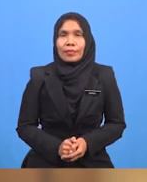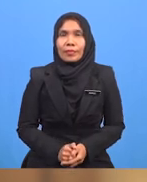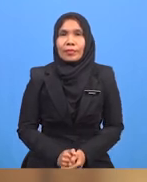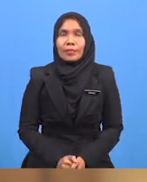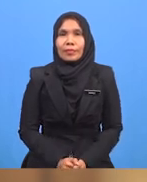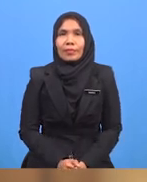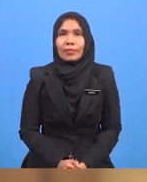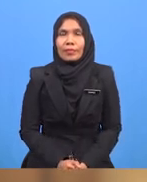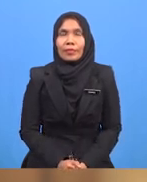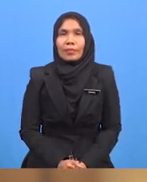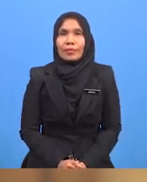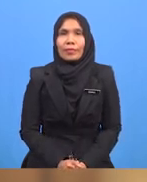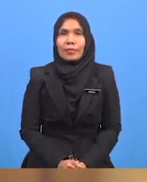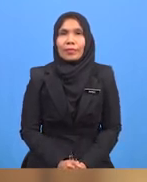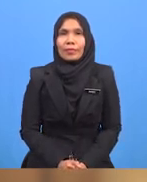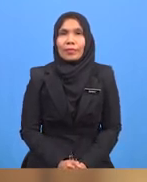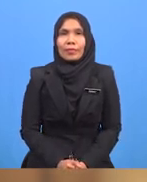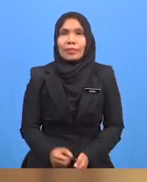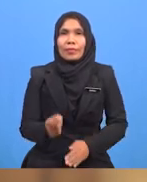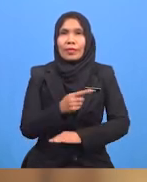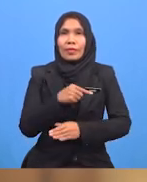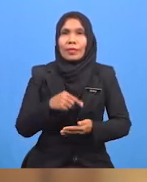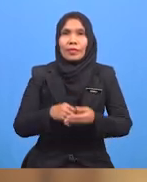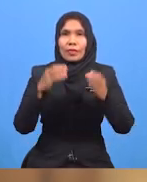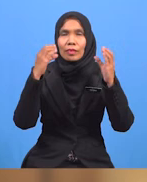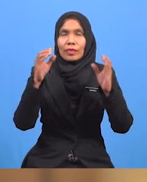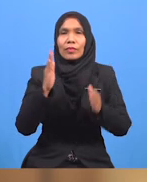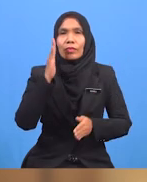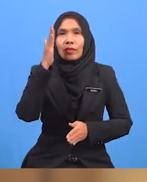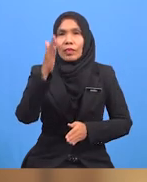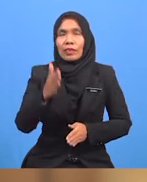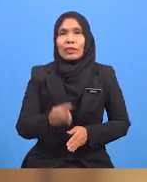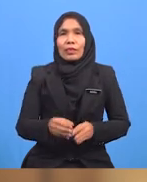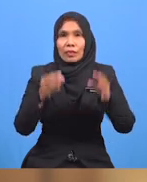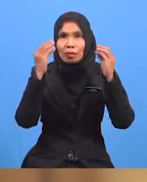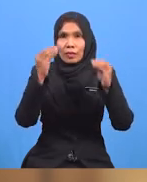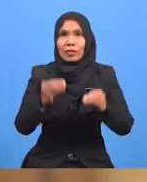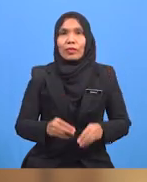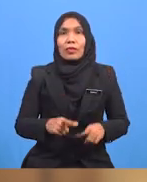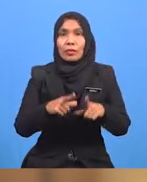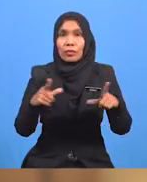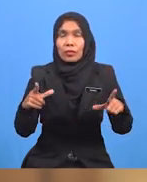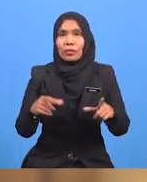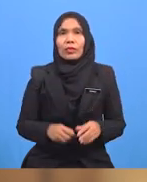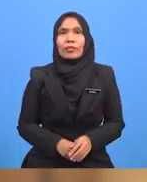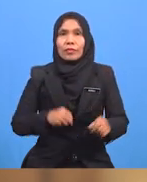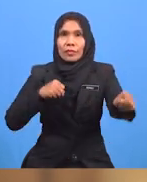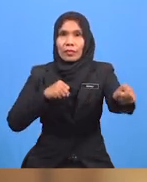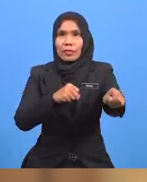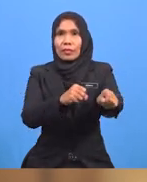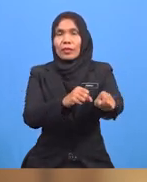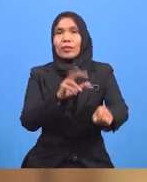luas segitiga hari ini cek gua akan mengajak luas segitiga Saya berharap agar